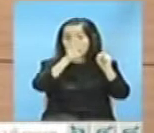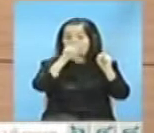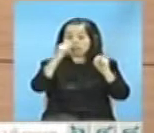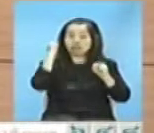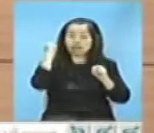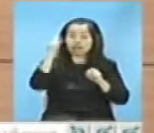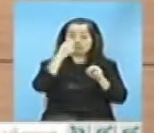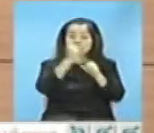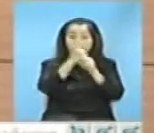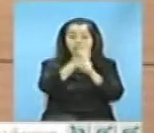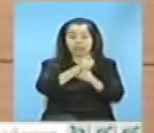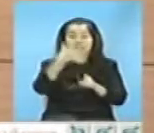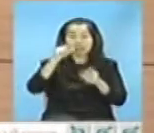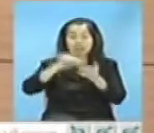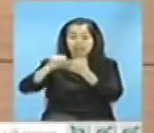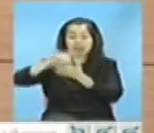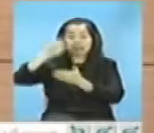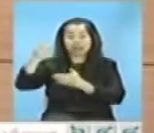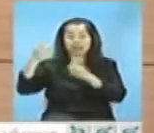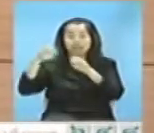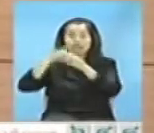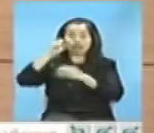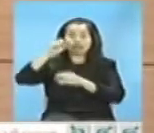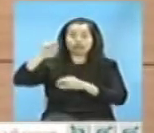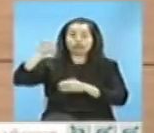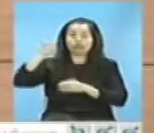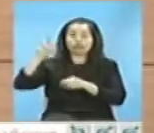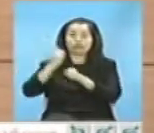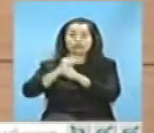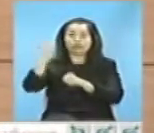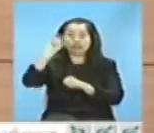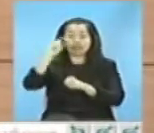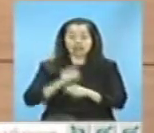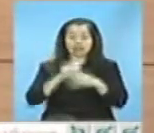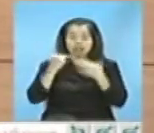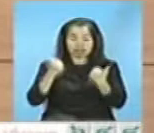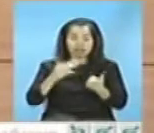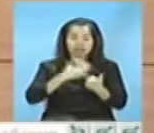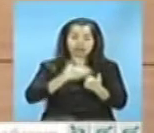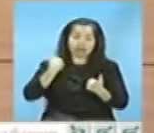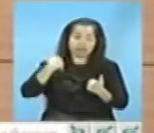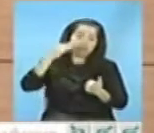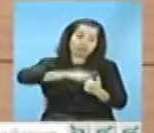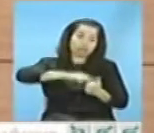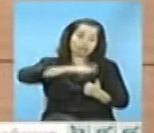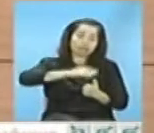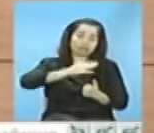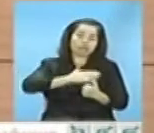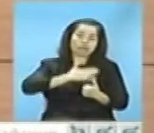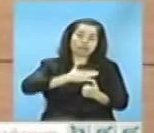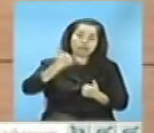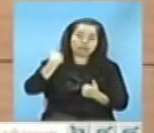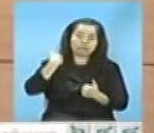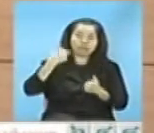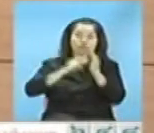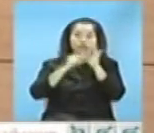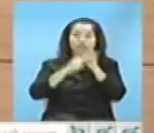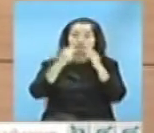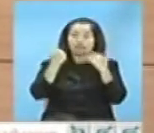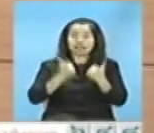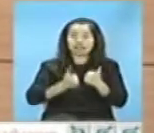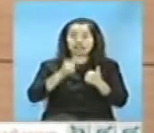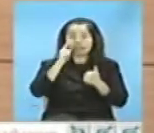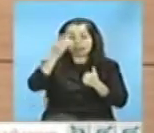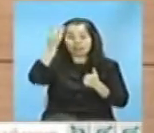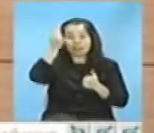ได้แล้วท่านจะต้องมาแก้ใหม่โดยให้สสร.ซึ่งอันนี้เป็นสิ่งที่ผมมีความรู้สึกว่าสิ่งอันนี้เนี่ยเป็นสิ่งที่เราจะต้อง